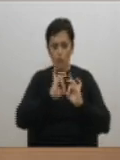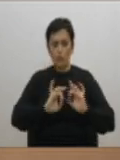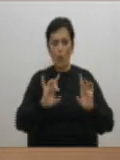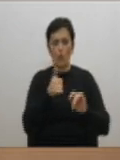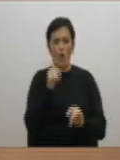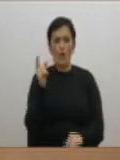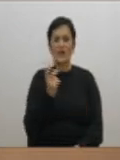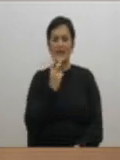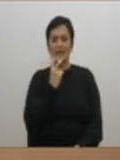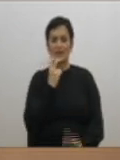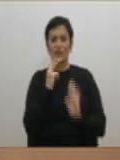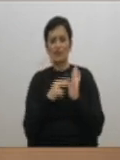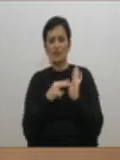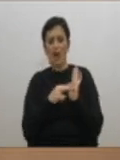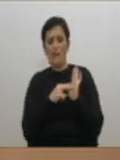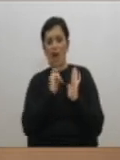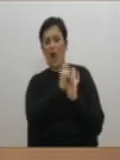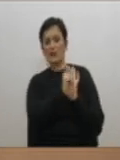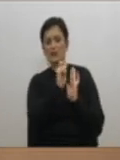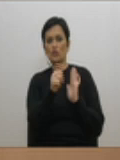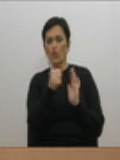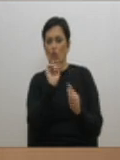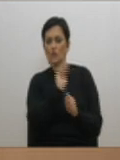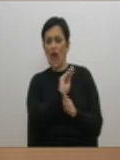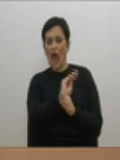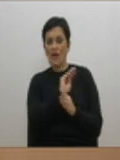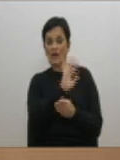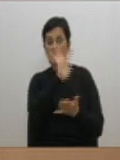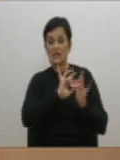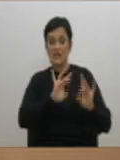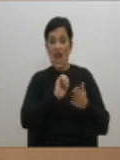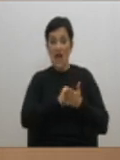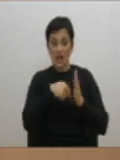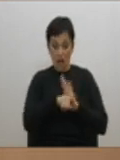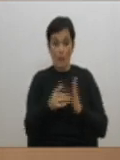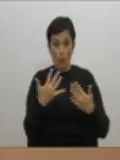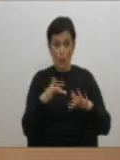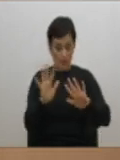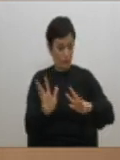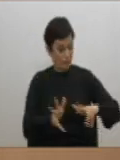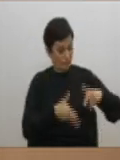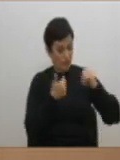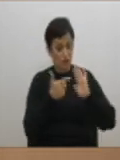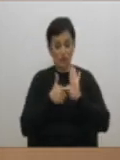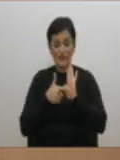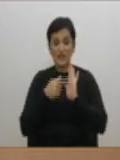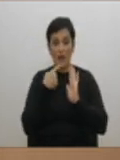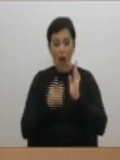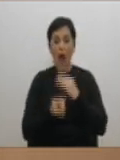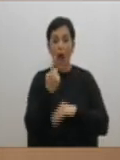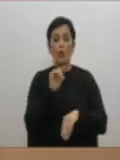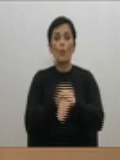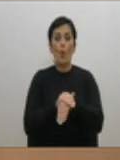ირონიულ შეფასებებს აკეთებდით და როგორ აკრიტიკებდით მას ამ განცხადების გამო, მაგრამ აი გავიდა 7 წელი და აღმოჩნდა, რომ